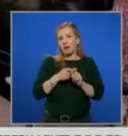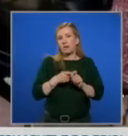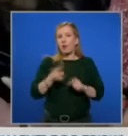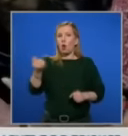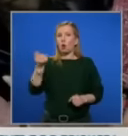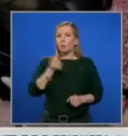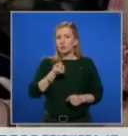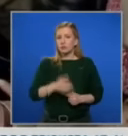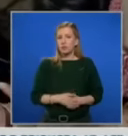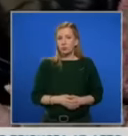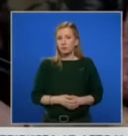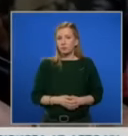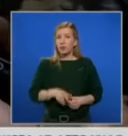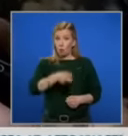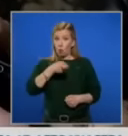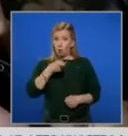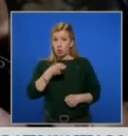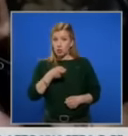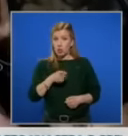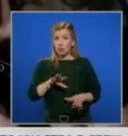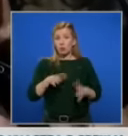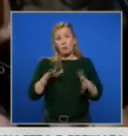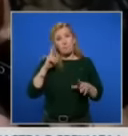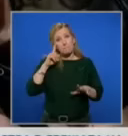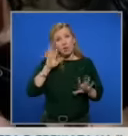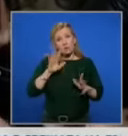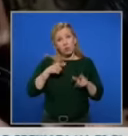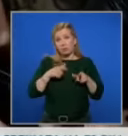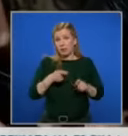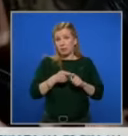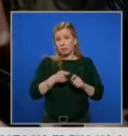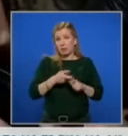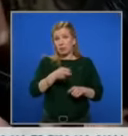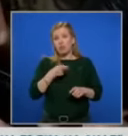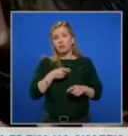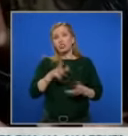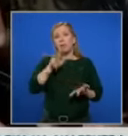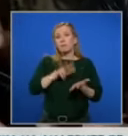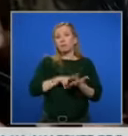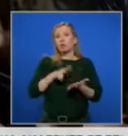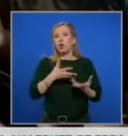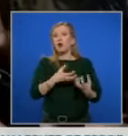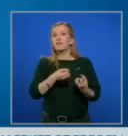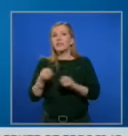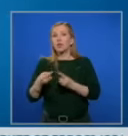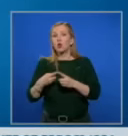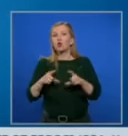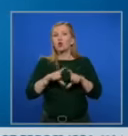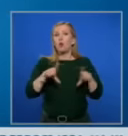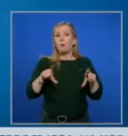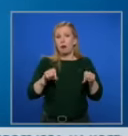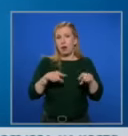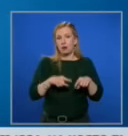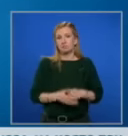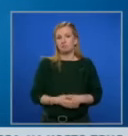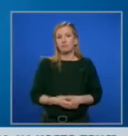което предполагаме, че е извършено убийството, това ще бъде потвърдено дали е така или не чрез експертиза, иззето от дома му. Майката